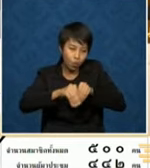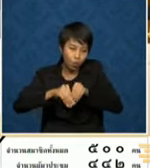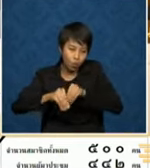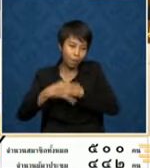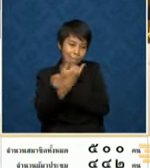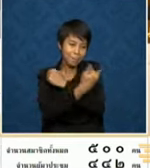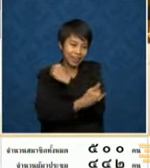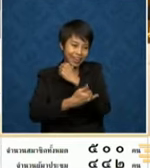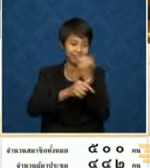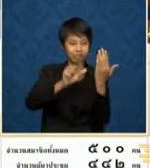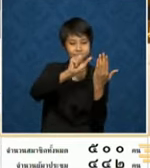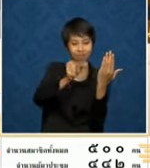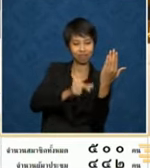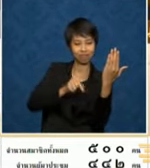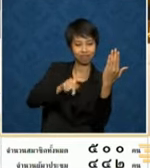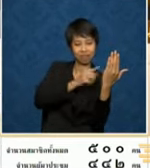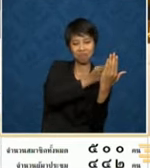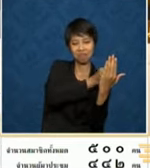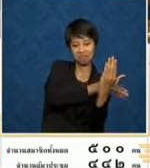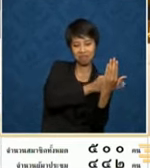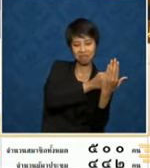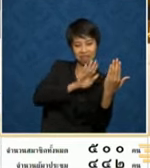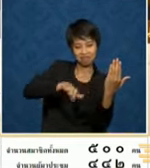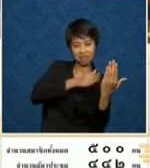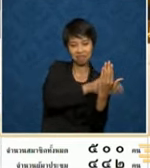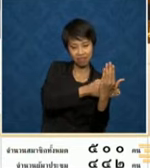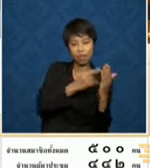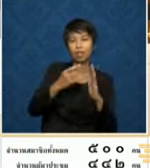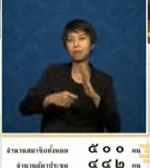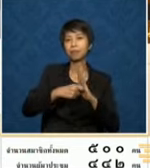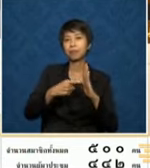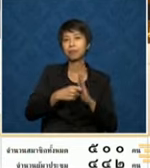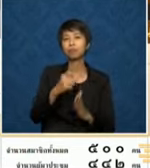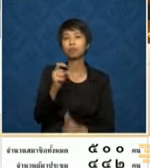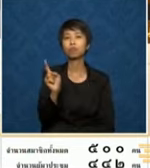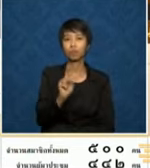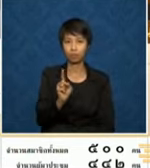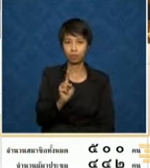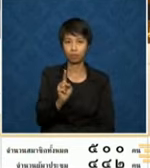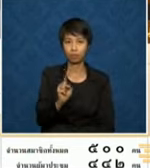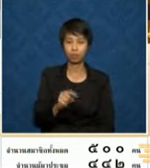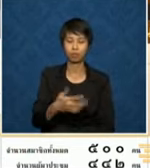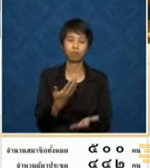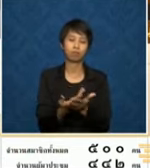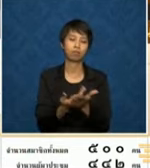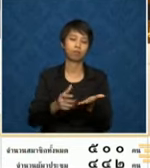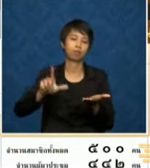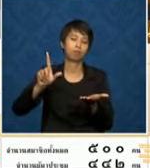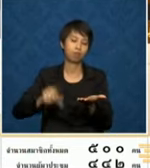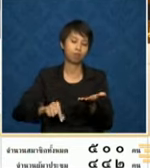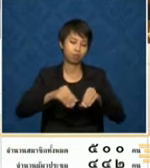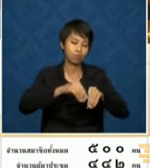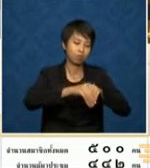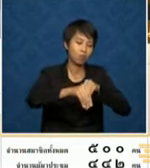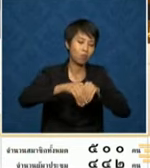ทศเพื่อนบ้านโดยเหตุและผลนะครับก็คือ1ต้นทุนถูกค่ารายง